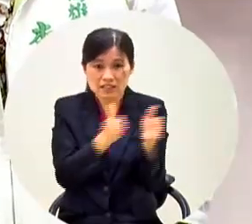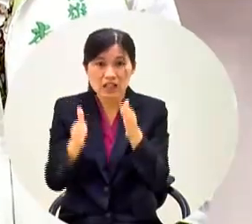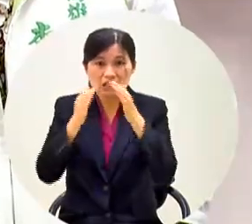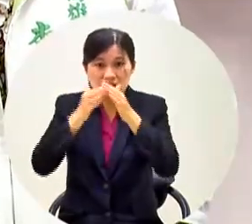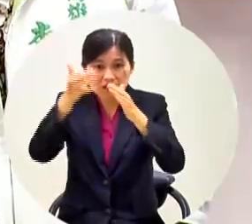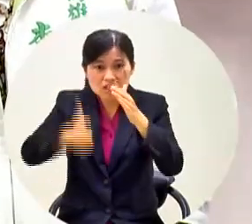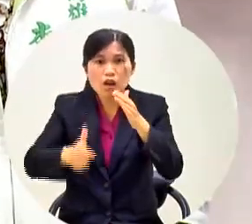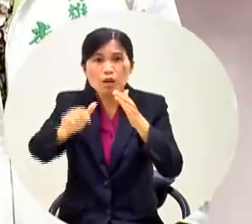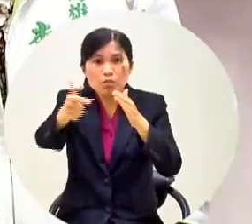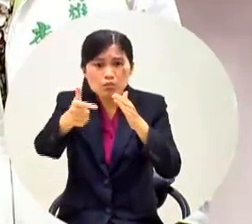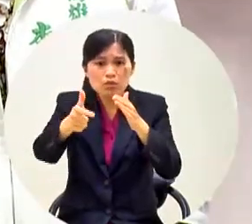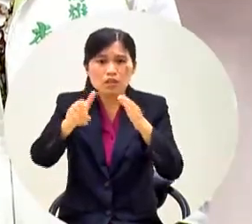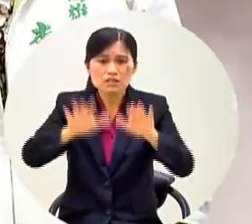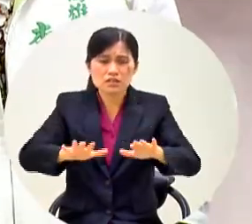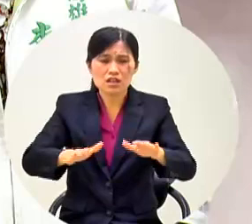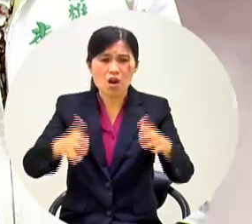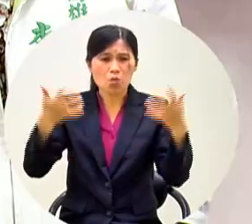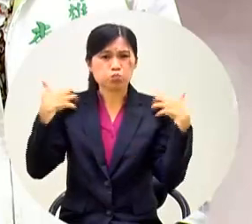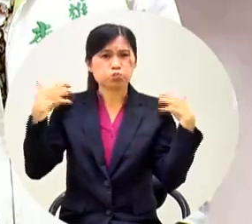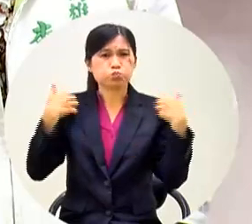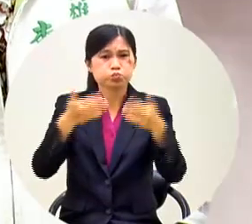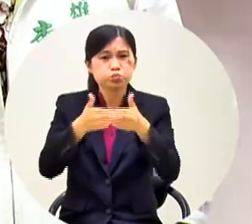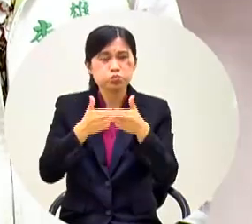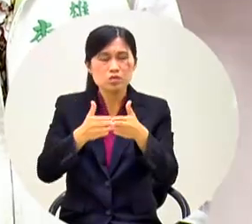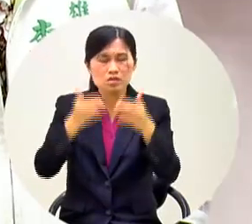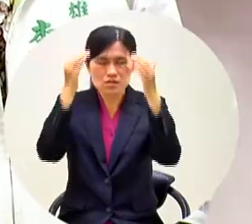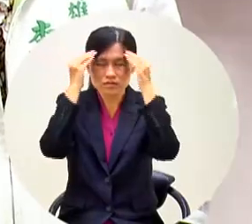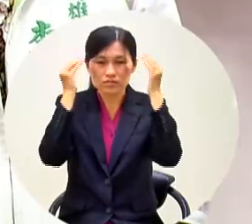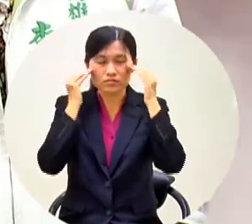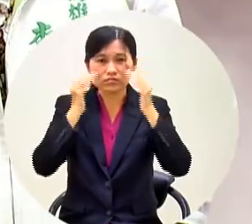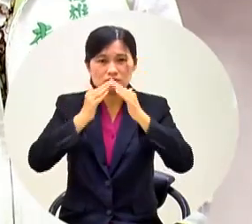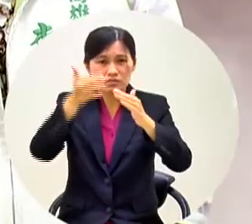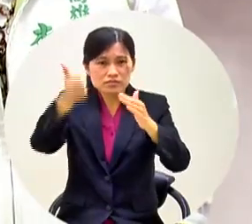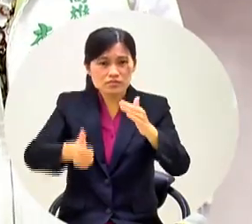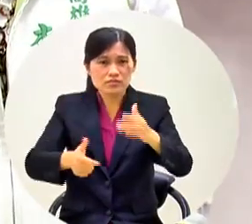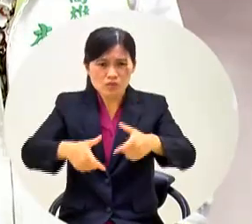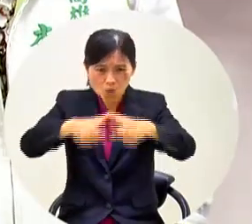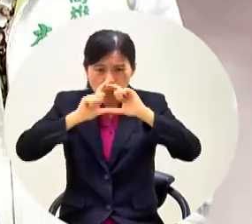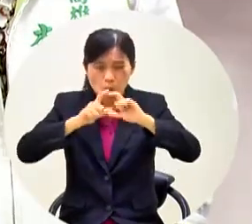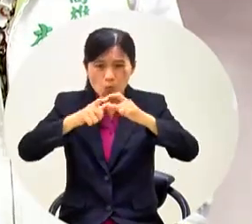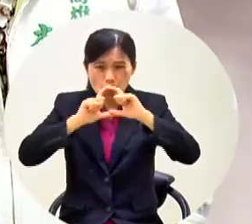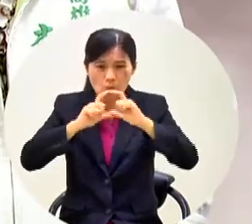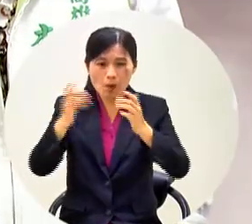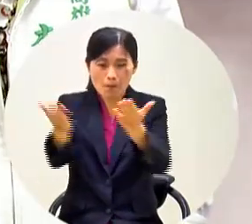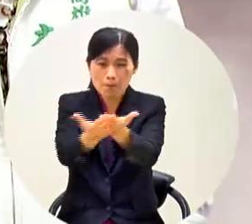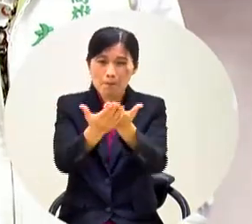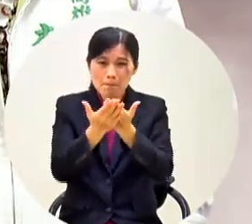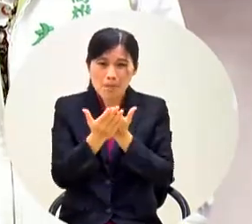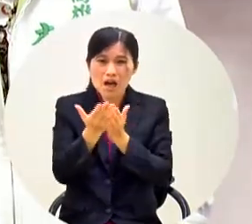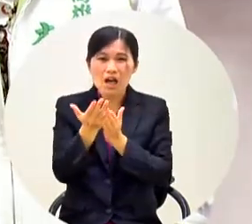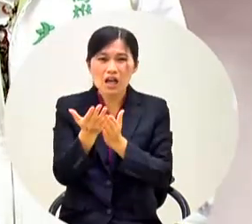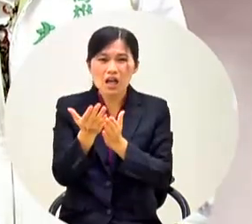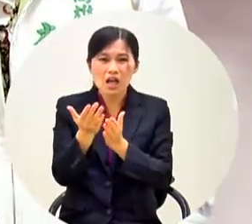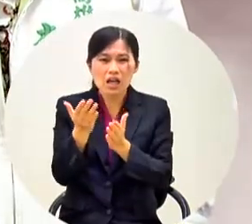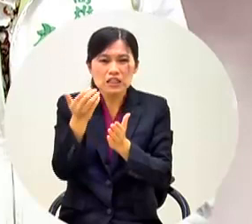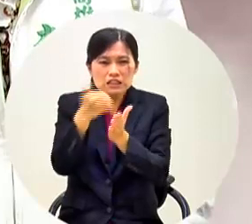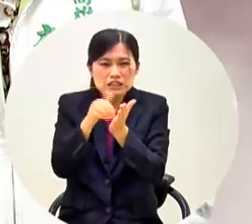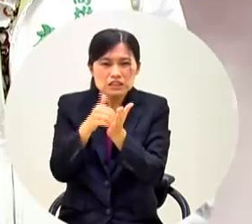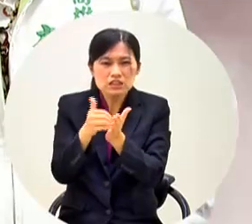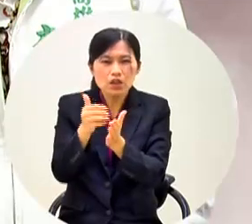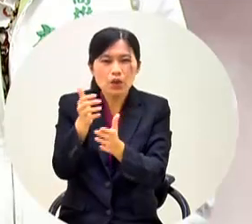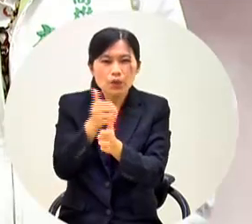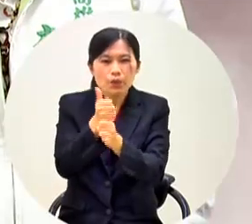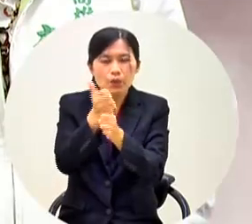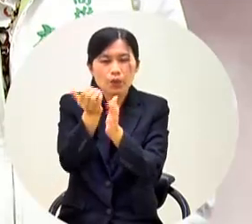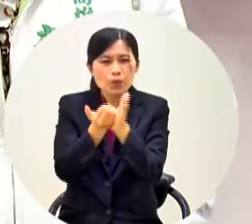市长，他应该是要回来议会交付他所编列的总预算才对。那整个画面可以看